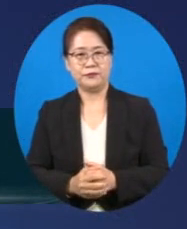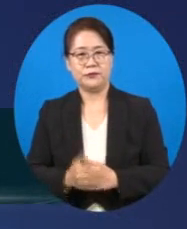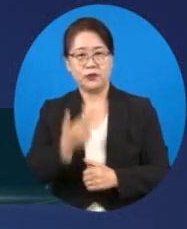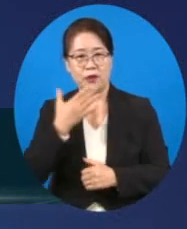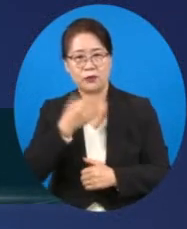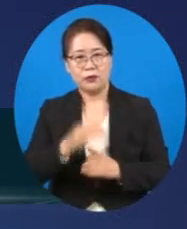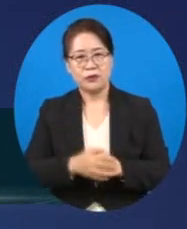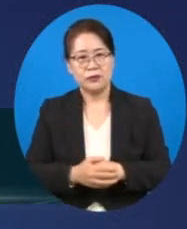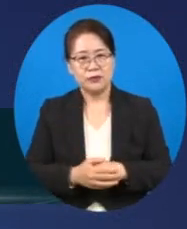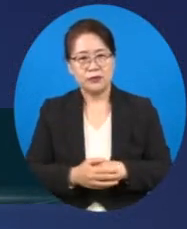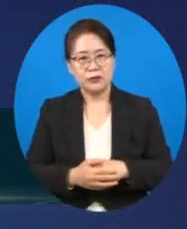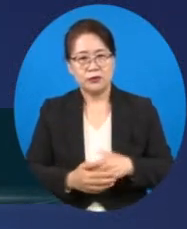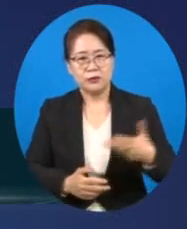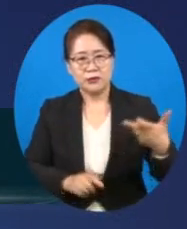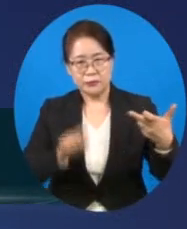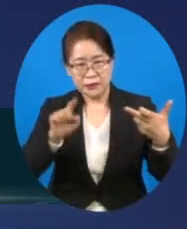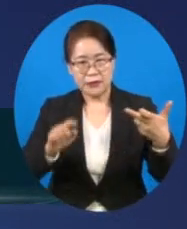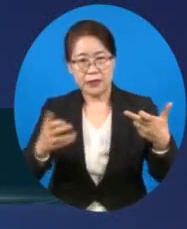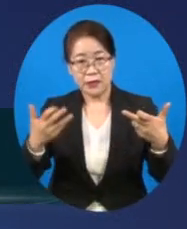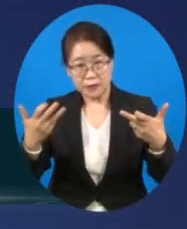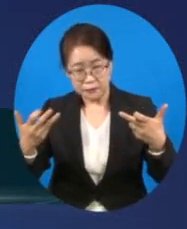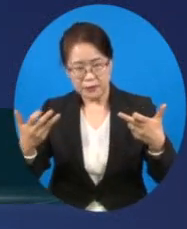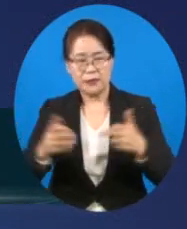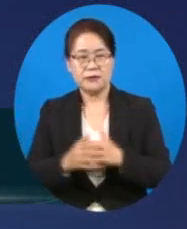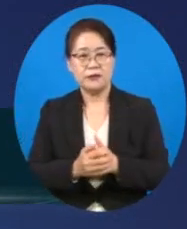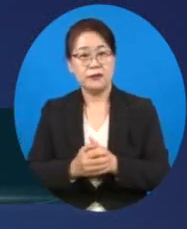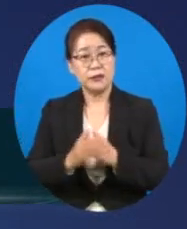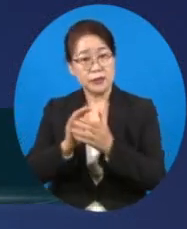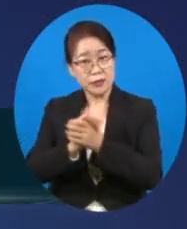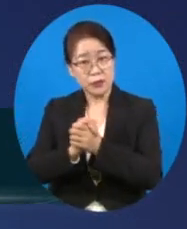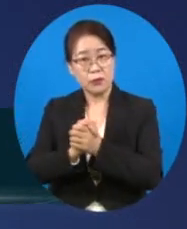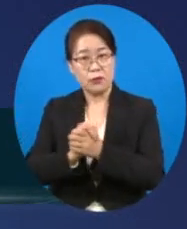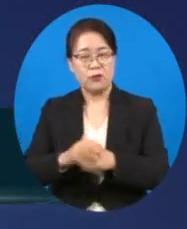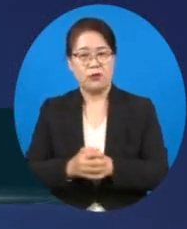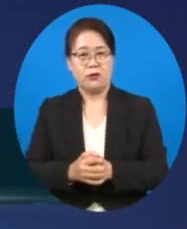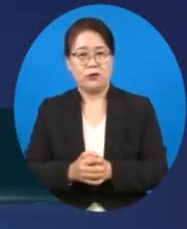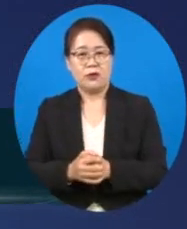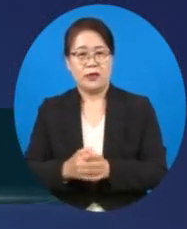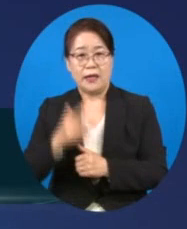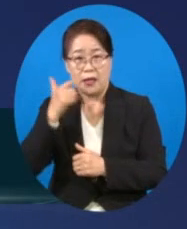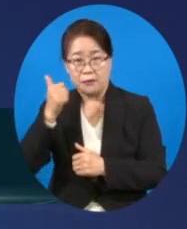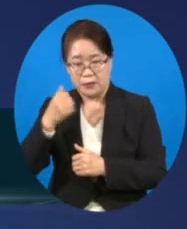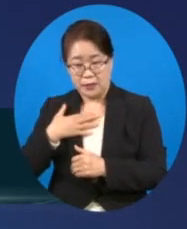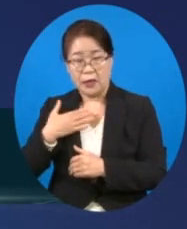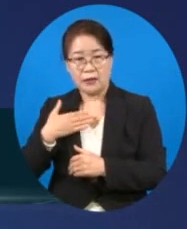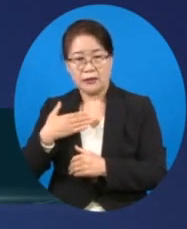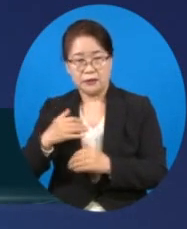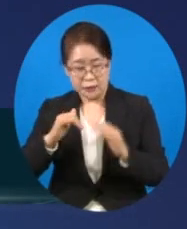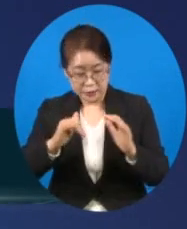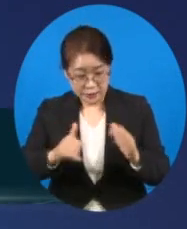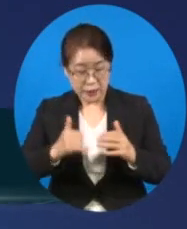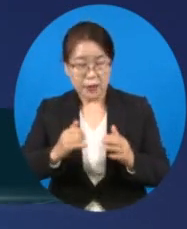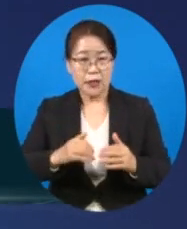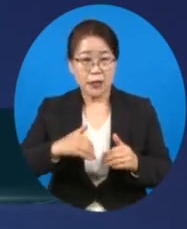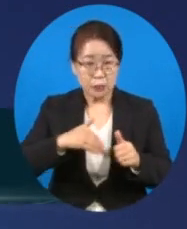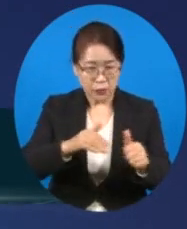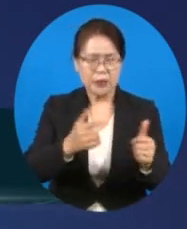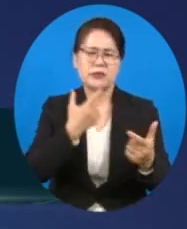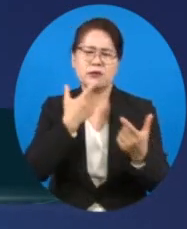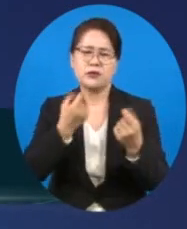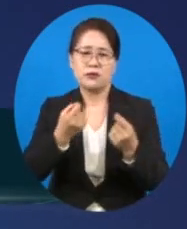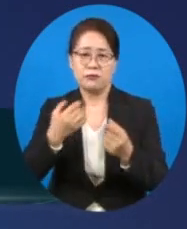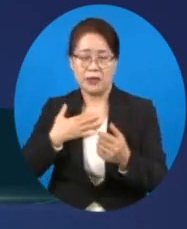요한복음 17장 18절에서도 주님은 이렇게 기도하셨습니다 다 같이요 아버지께서 나를 세상에 보내신 것 같이